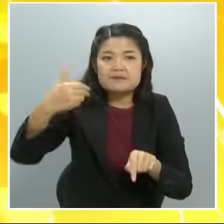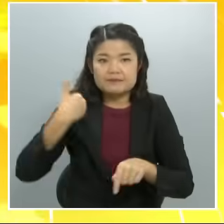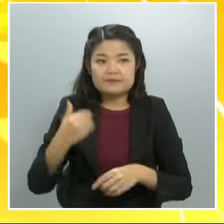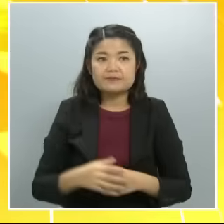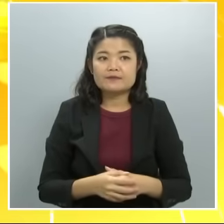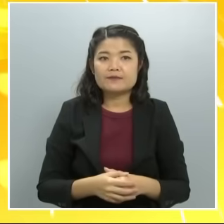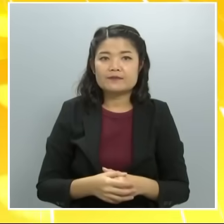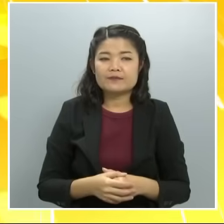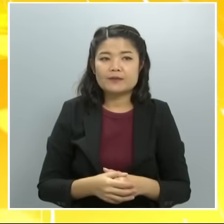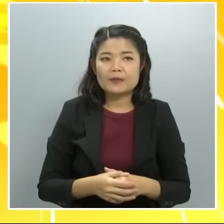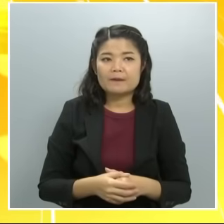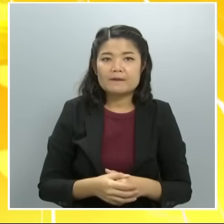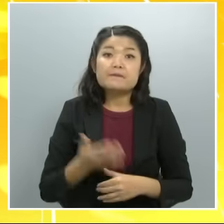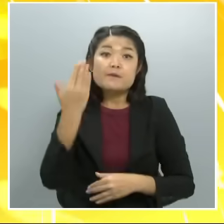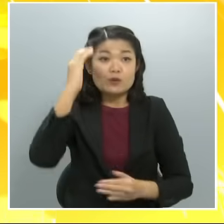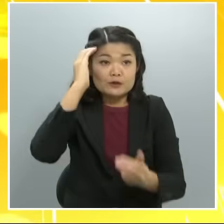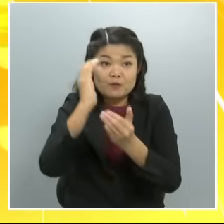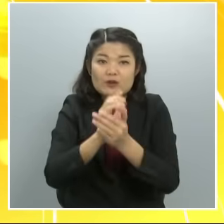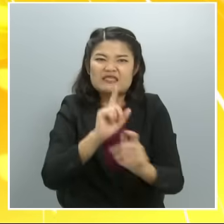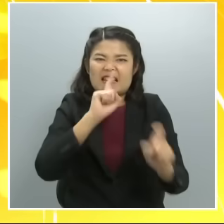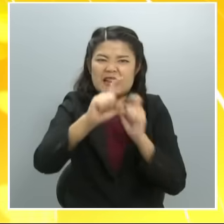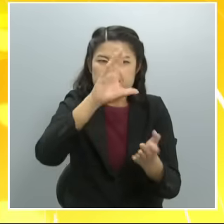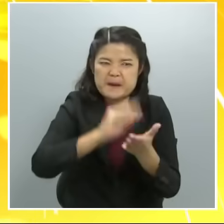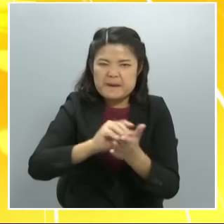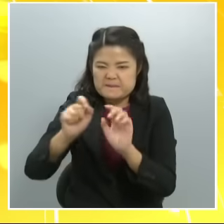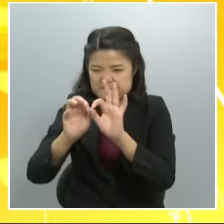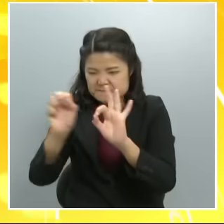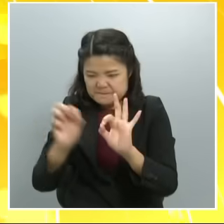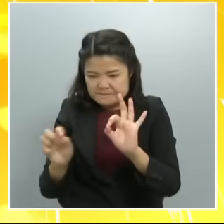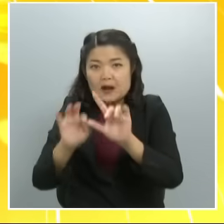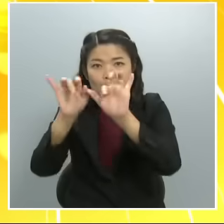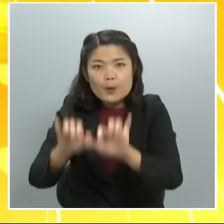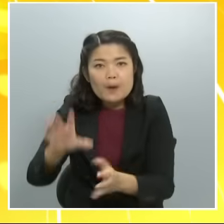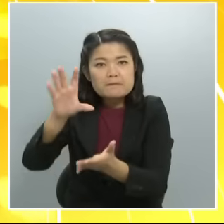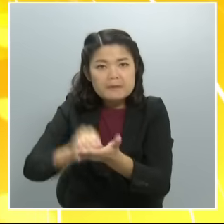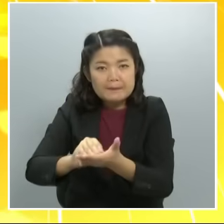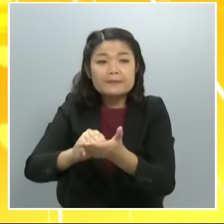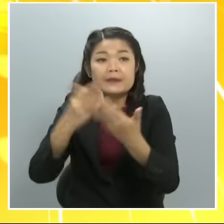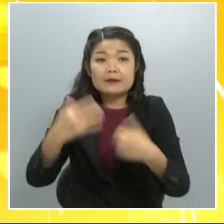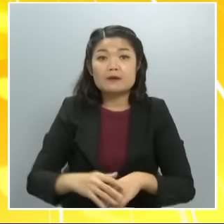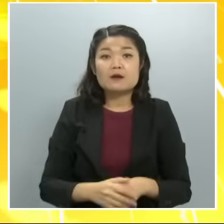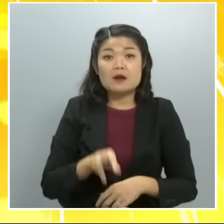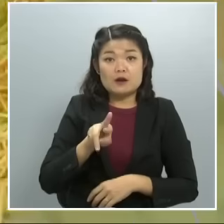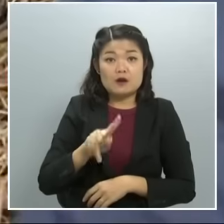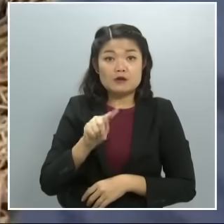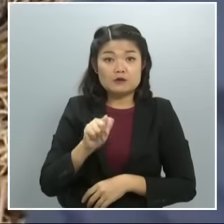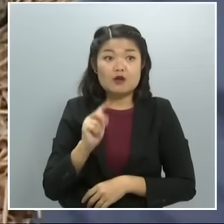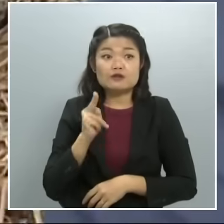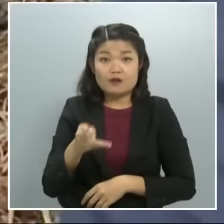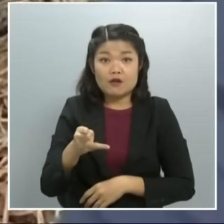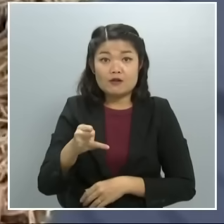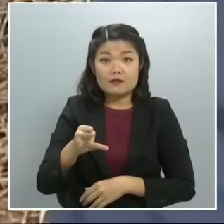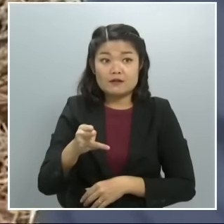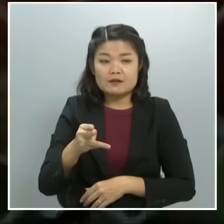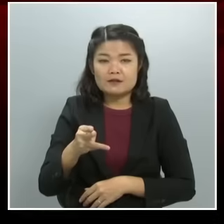สู่สำนวนเมื่อวานนี้และอีกคนหนึ่งท่านผู้ชมร้อยตำรวจโทนิมิตสลิดกุลส